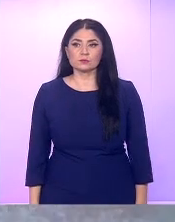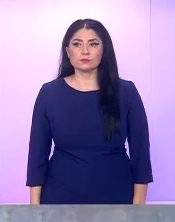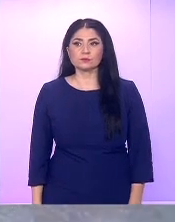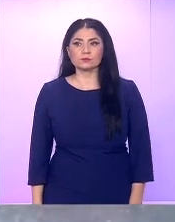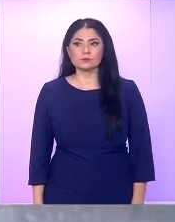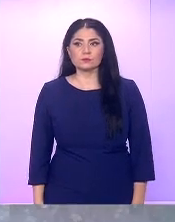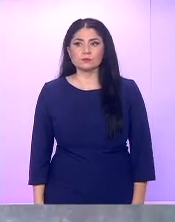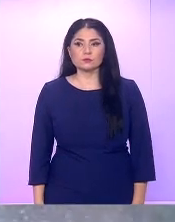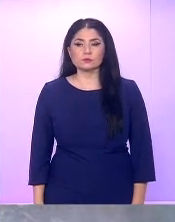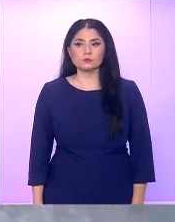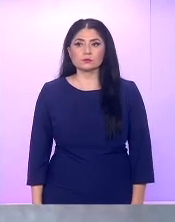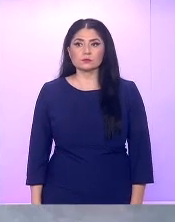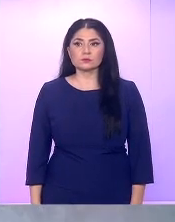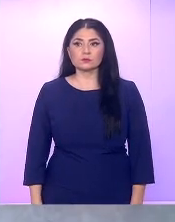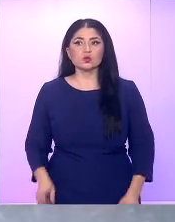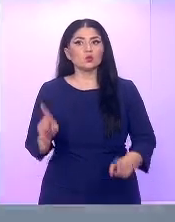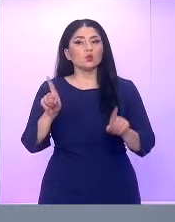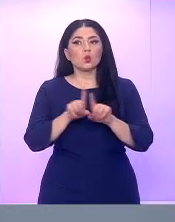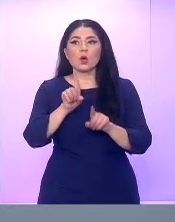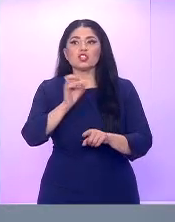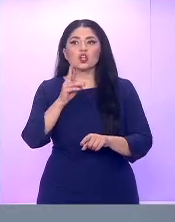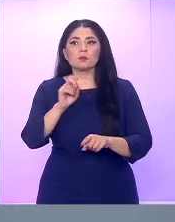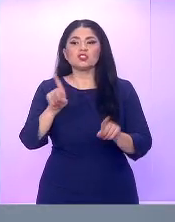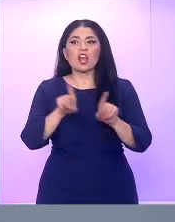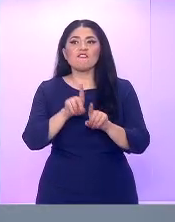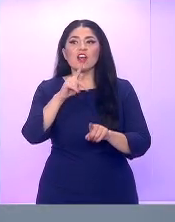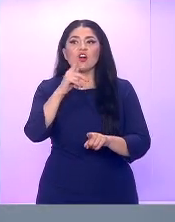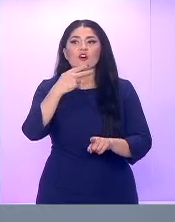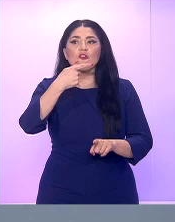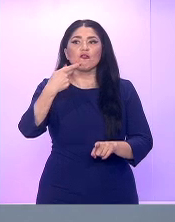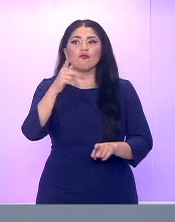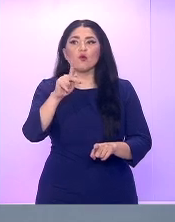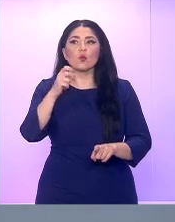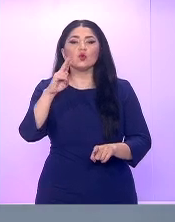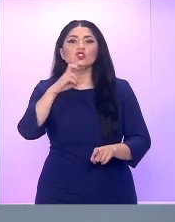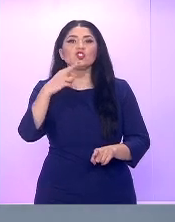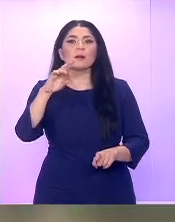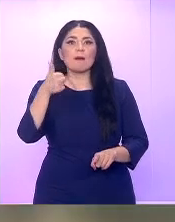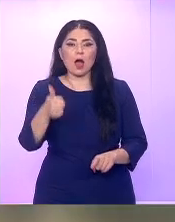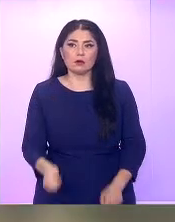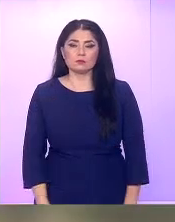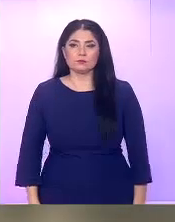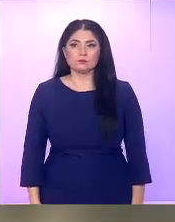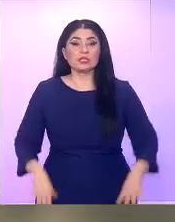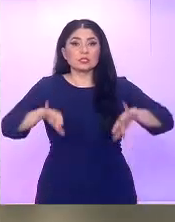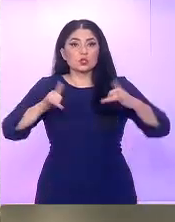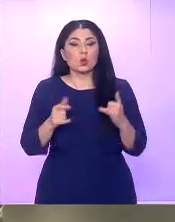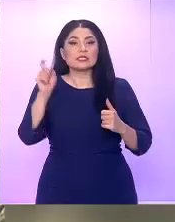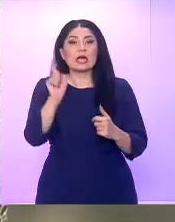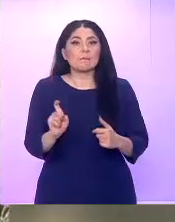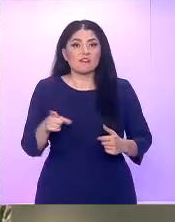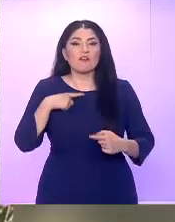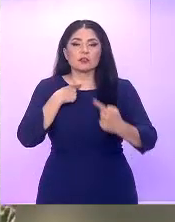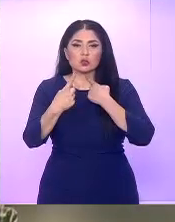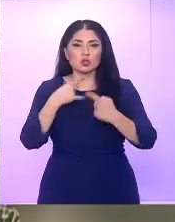довольно-таки тяжелая авария, но не уровня Чернобыля, а уровня Фукусимы. Situația de la Zaporojie